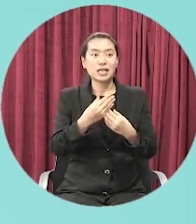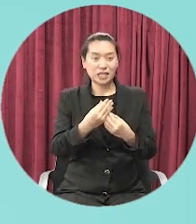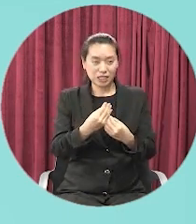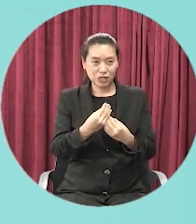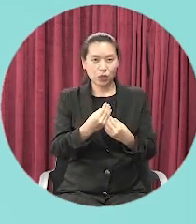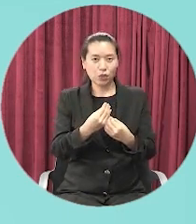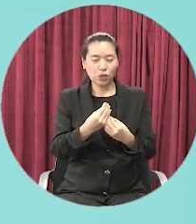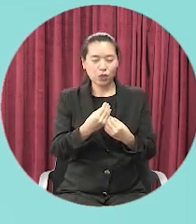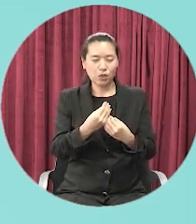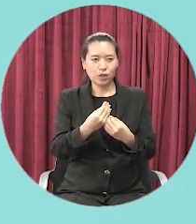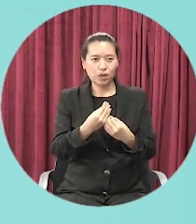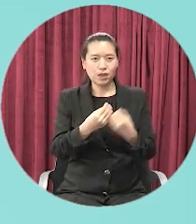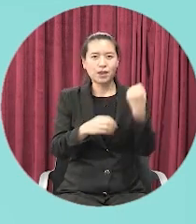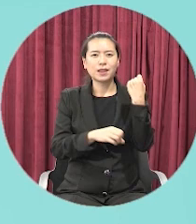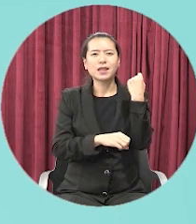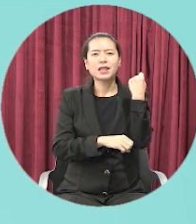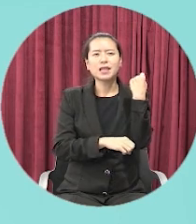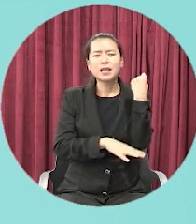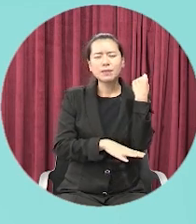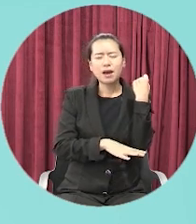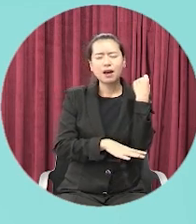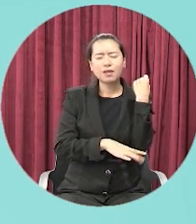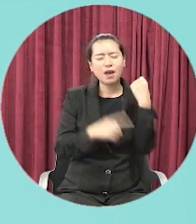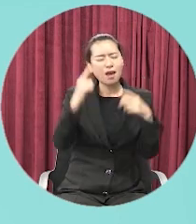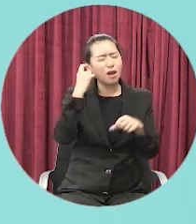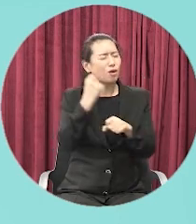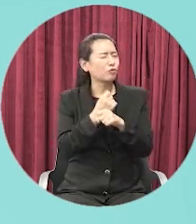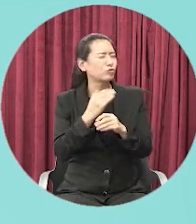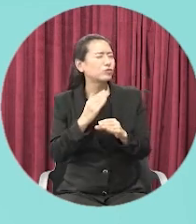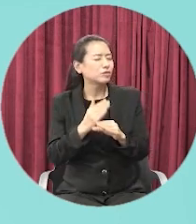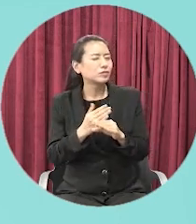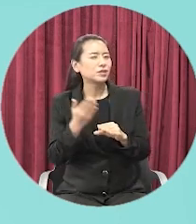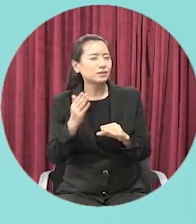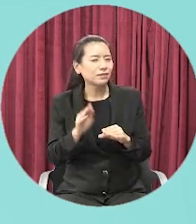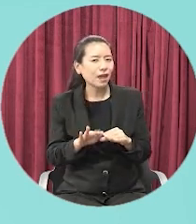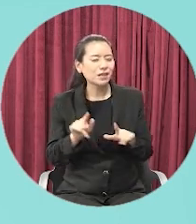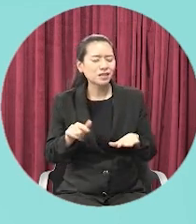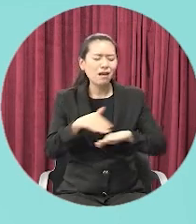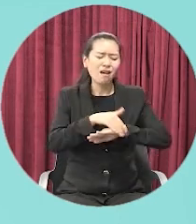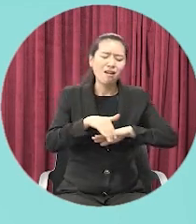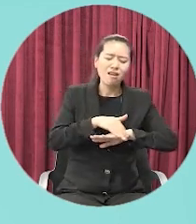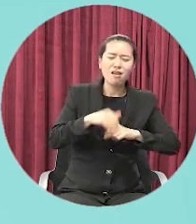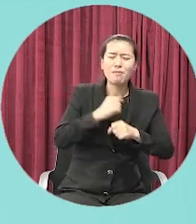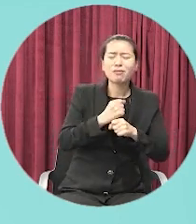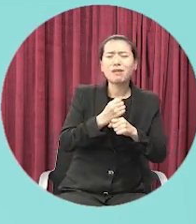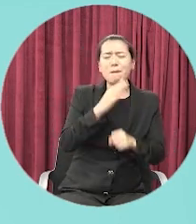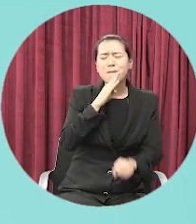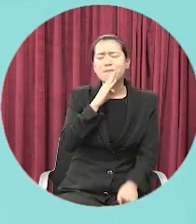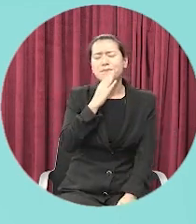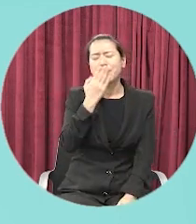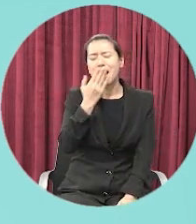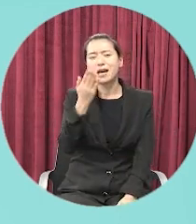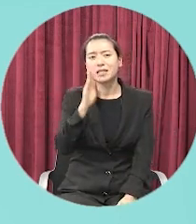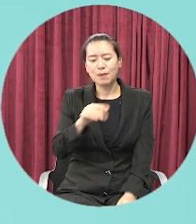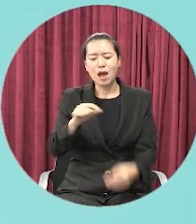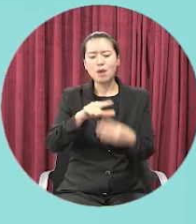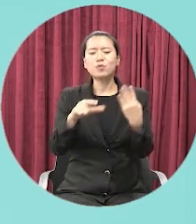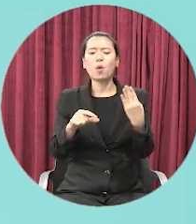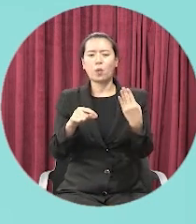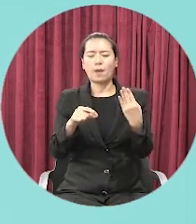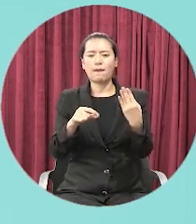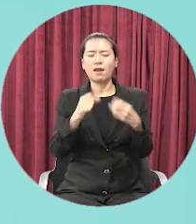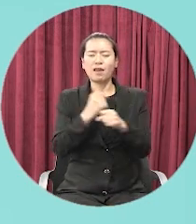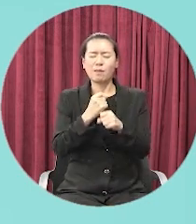시스템 개발이라는 연구가 재개 있는데 저희가 설계에는 할 수 있지만 프로 우리 계획까지